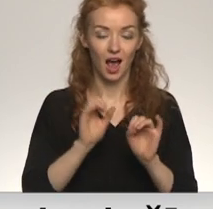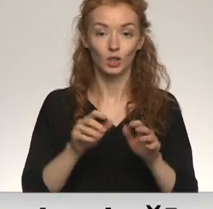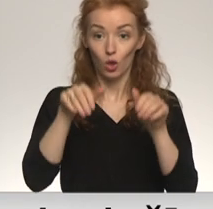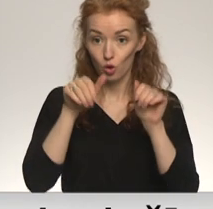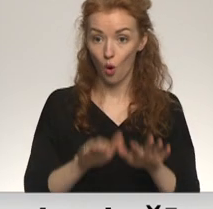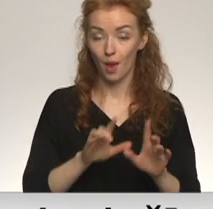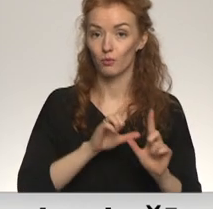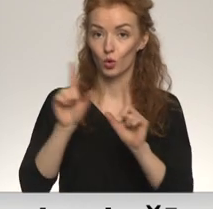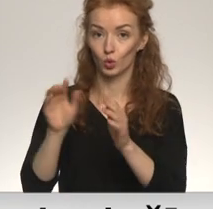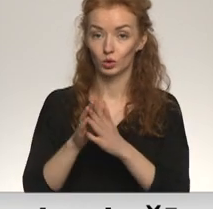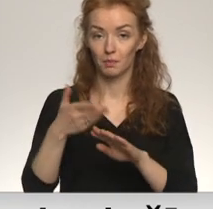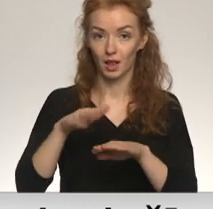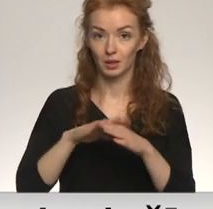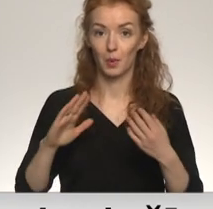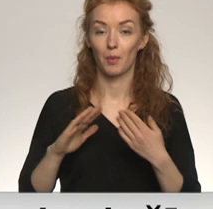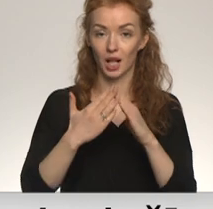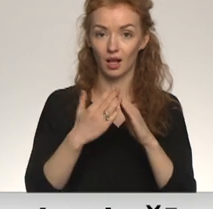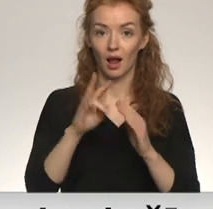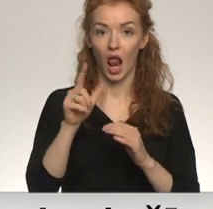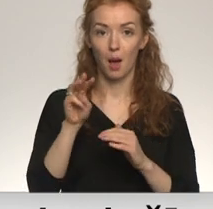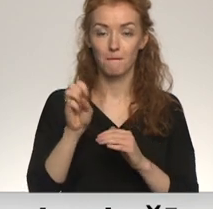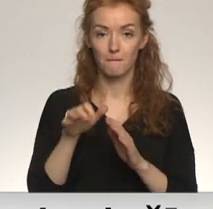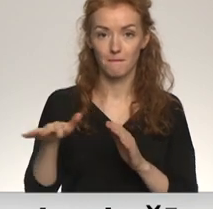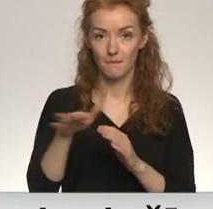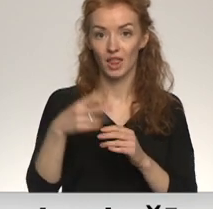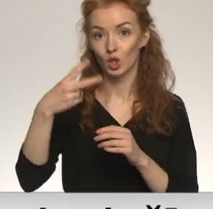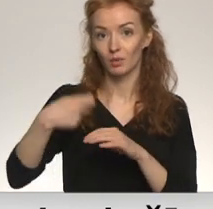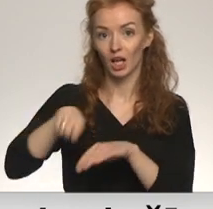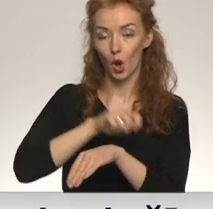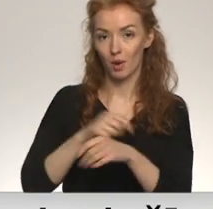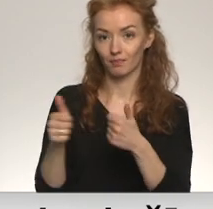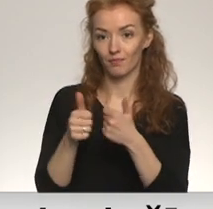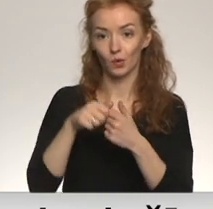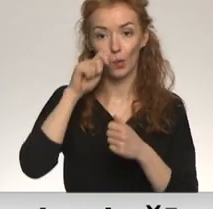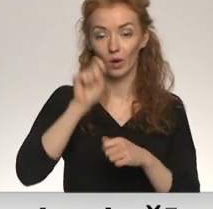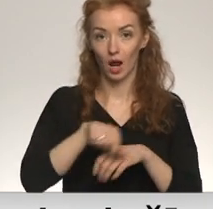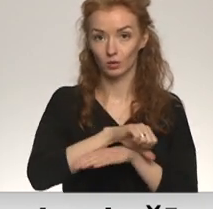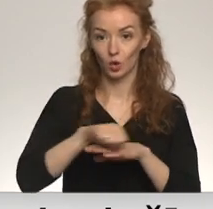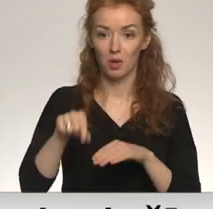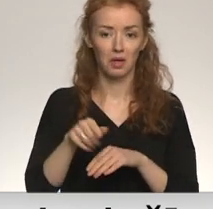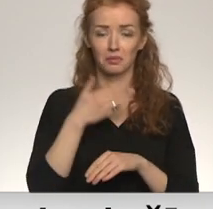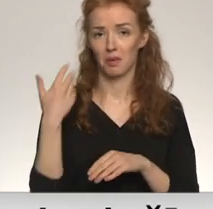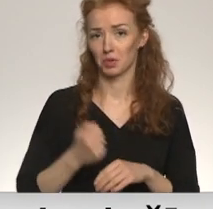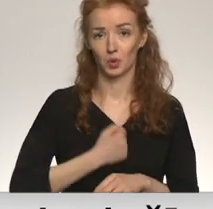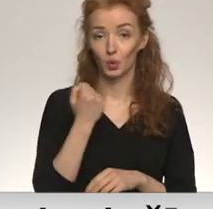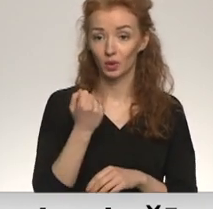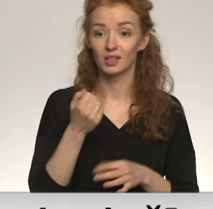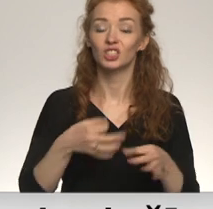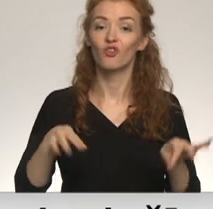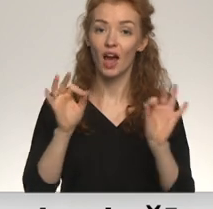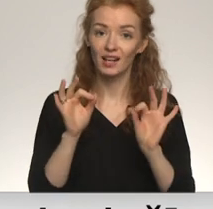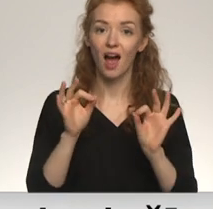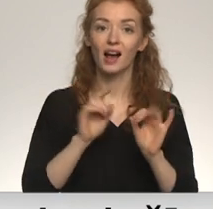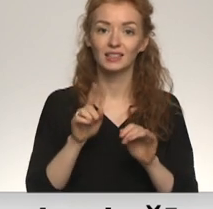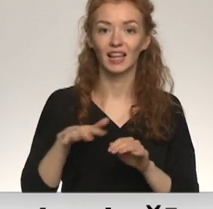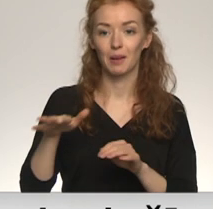lēmumu doties uz Polijas pilsētiņu Helmu, kas atrodas 20 km no Ukrainas robežas, nebija grūti. Svarīgākais esot bijis